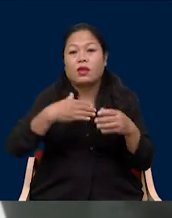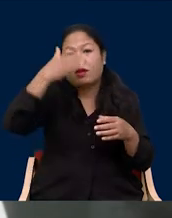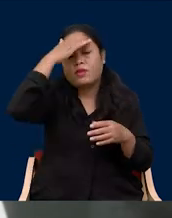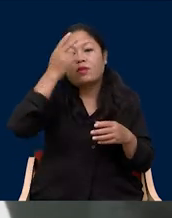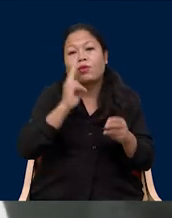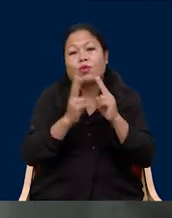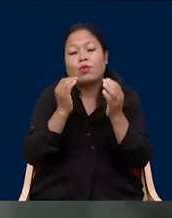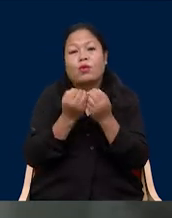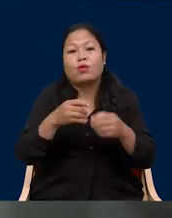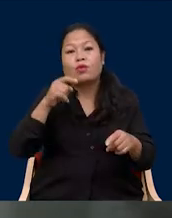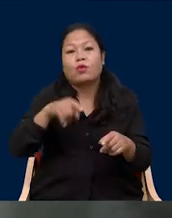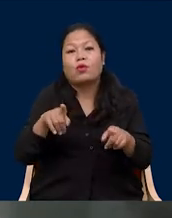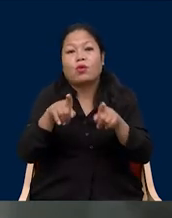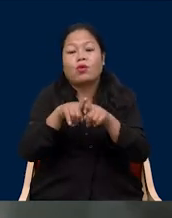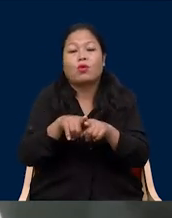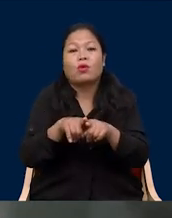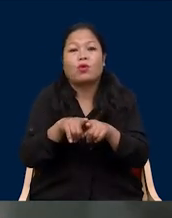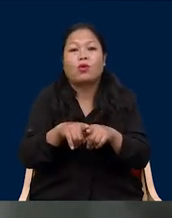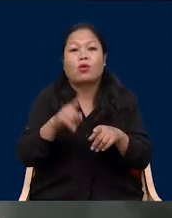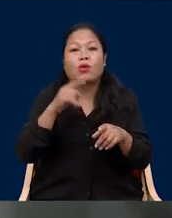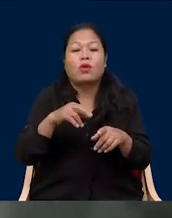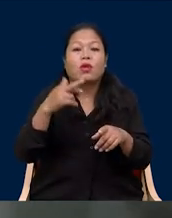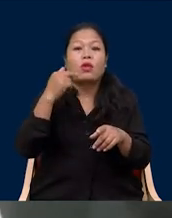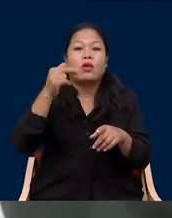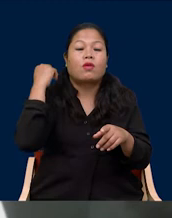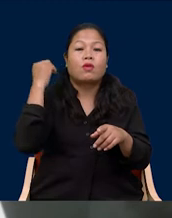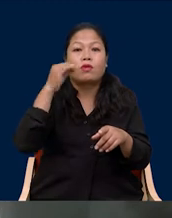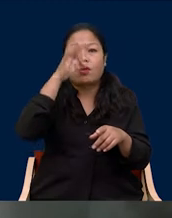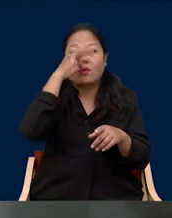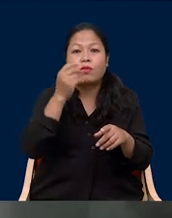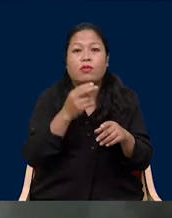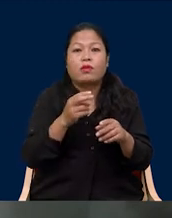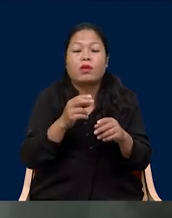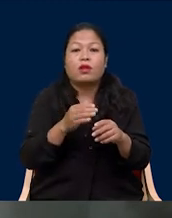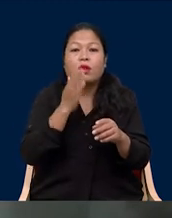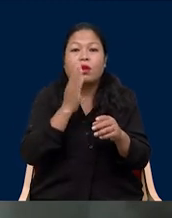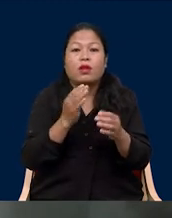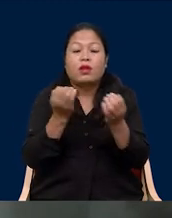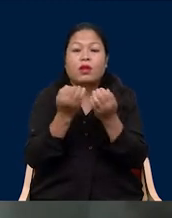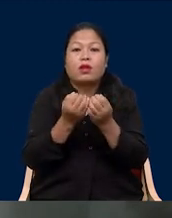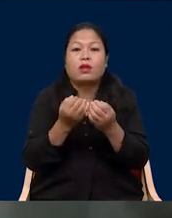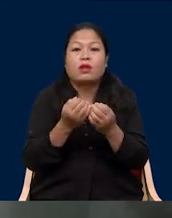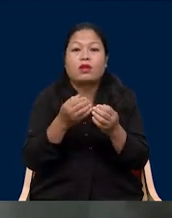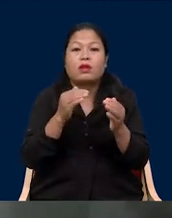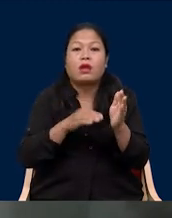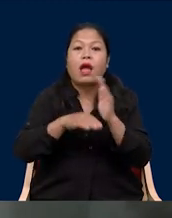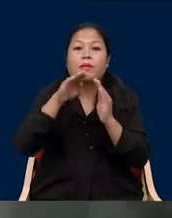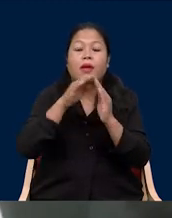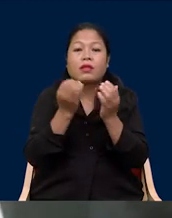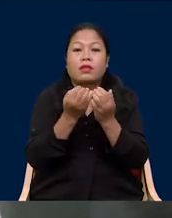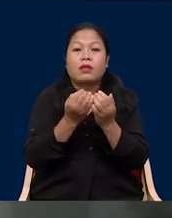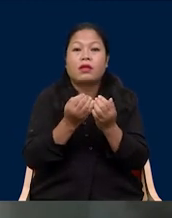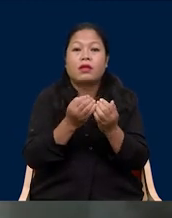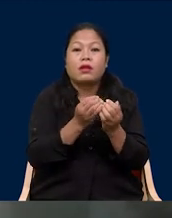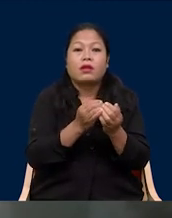अलिकति विडम्बनाको कुरा चाहिँ के छ भन्दाखेरि चाहिँ अब अहिले पनि स्टिल हाम्रो पोलिटिकल इस्युजहरू चाहिँ एकदमै हाइपमा आउँछ, कभर स्टोरिज बन्छ.